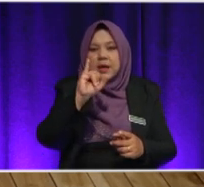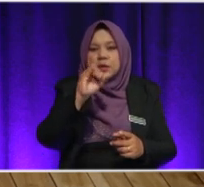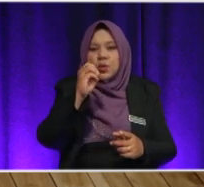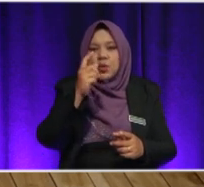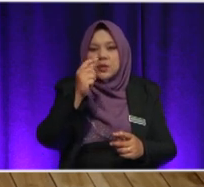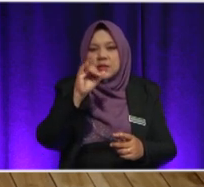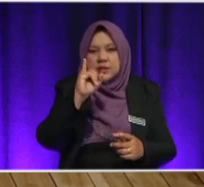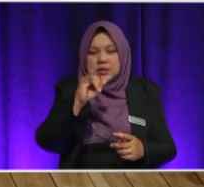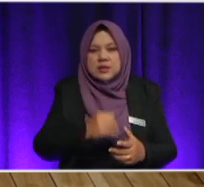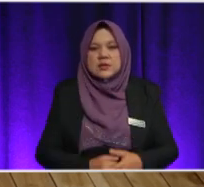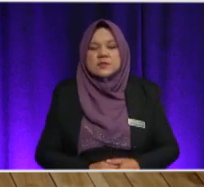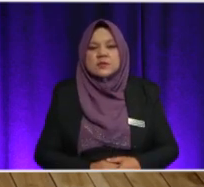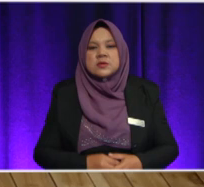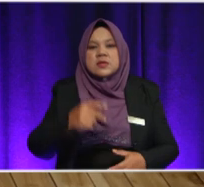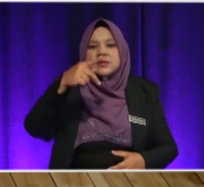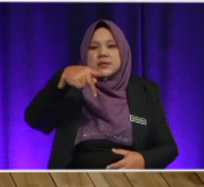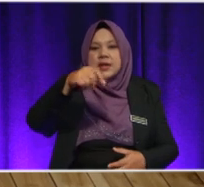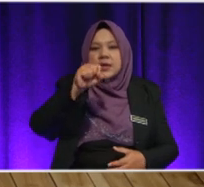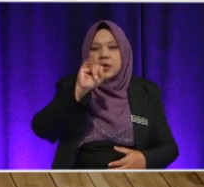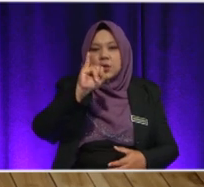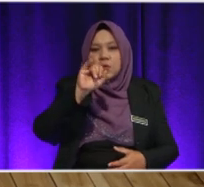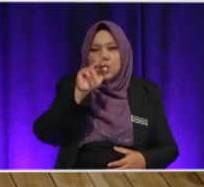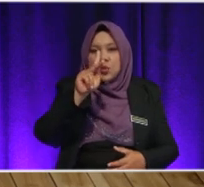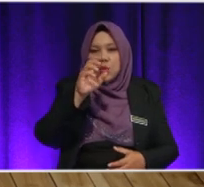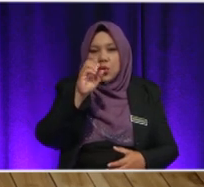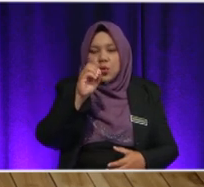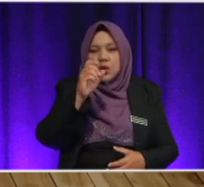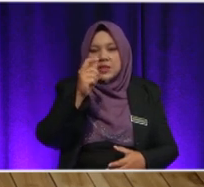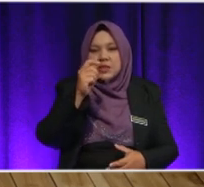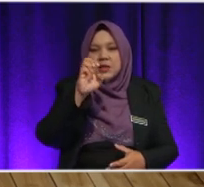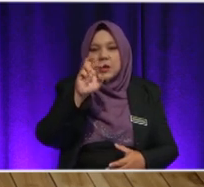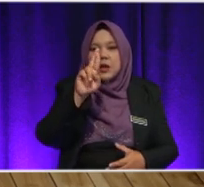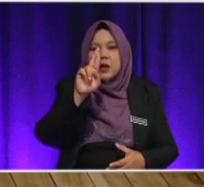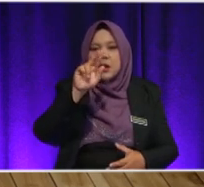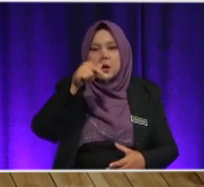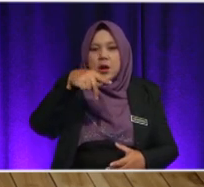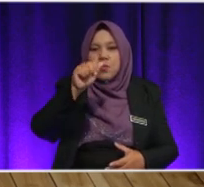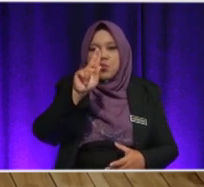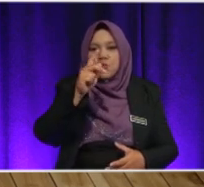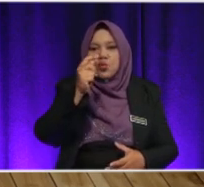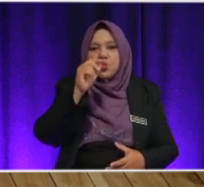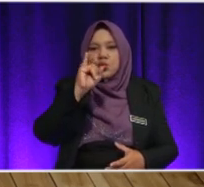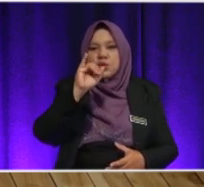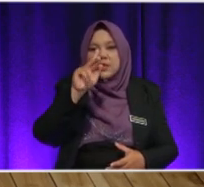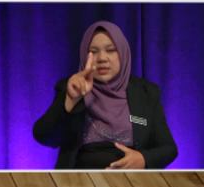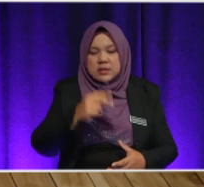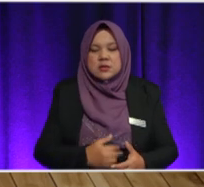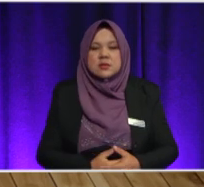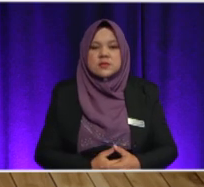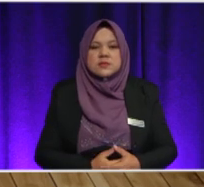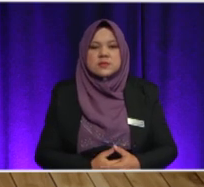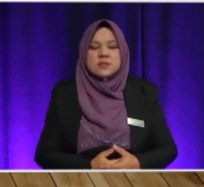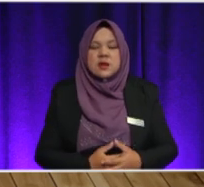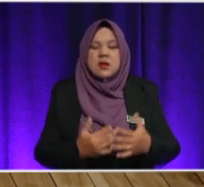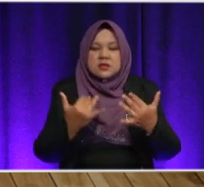psycho darah putih ubah ini digunakan untuk merawat besakiti petani kita tahu